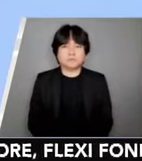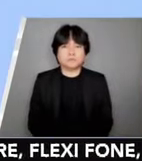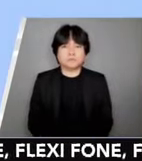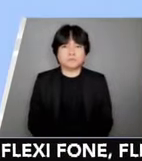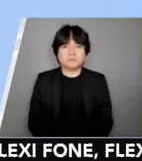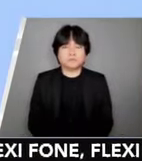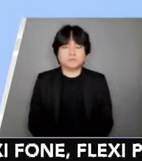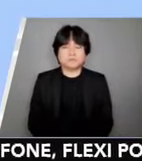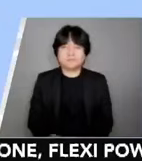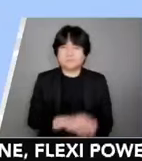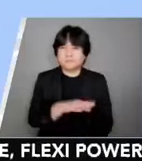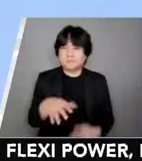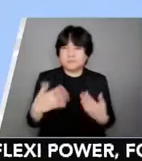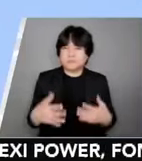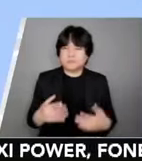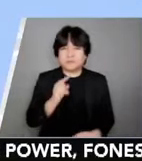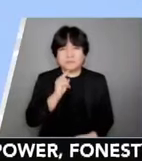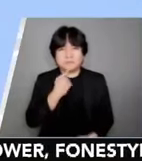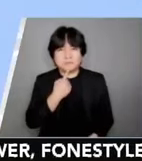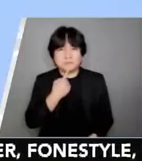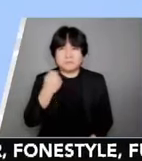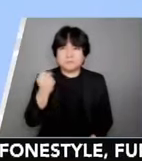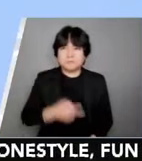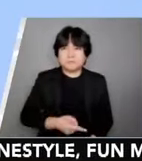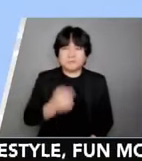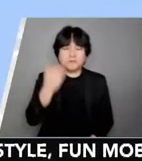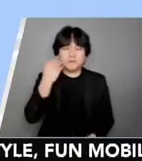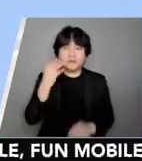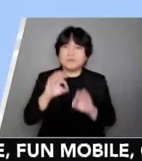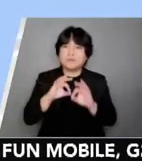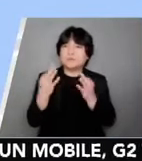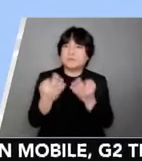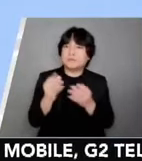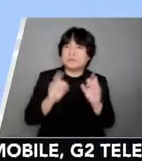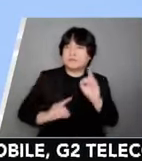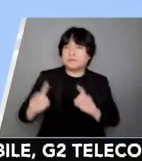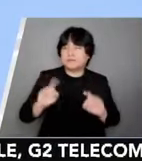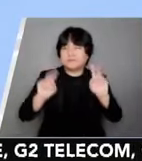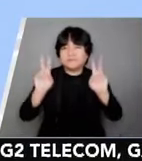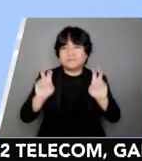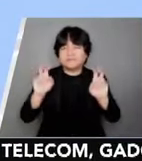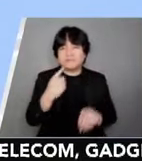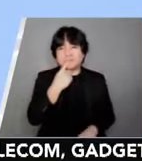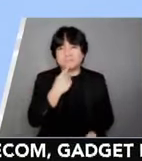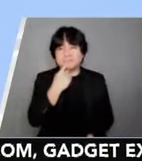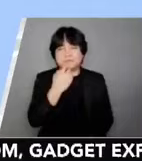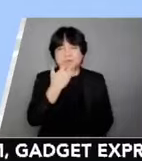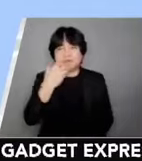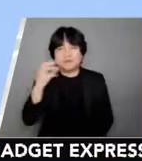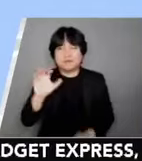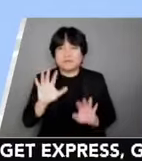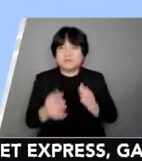intense at serious sa mga eksena sa Kapuso family drama na Pulang Araw. May time to chill din naman, no?